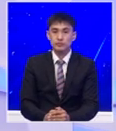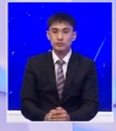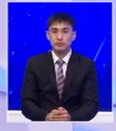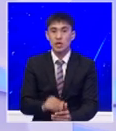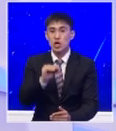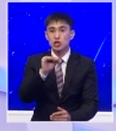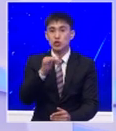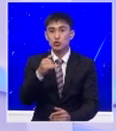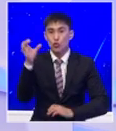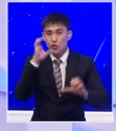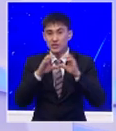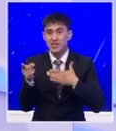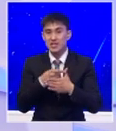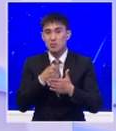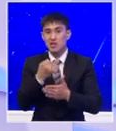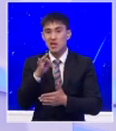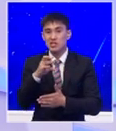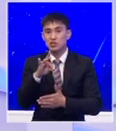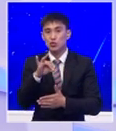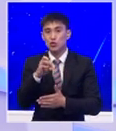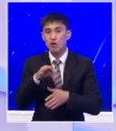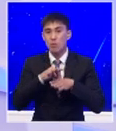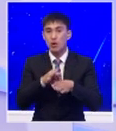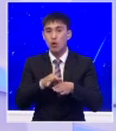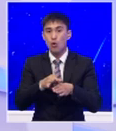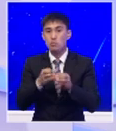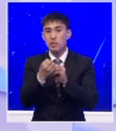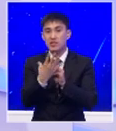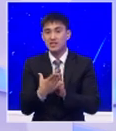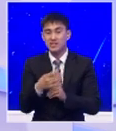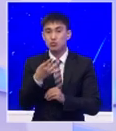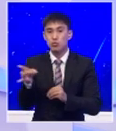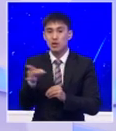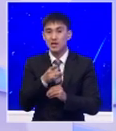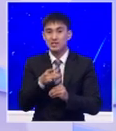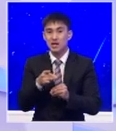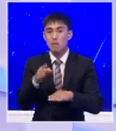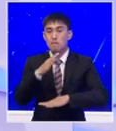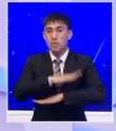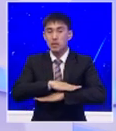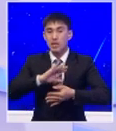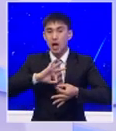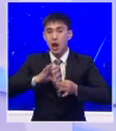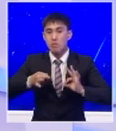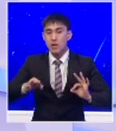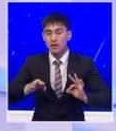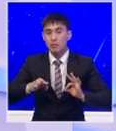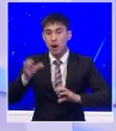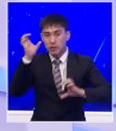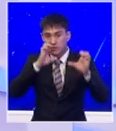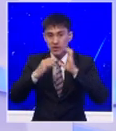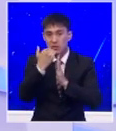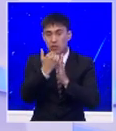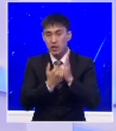На базе Жетысусского университета имени Ильяса Жансугурова проходит 15-я республиканская предметная олимпиада по